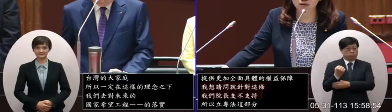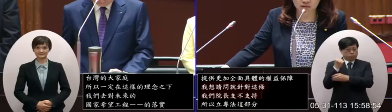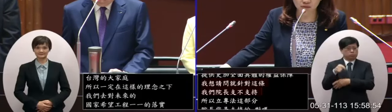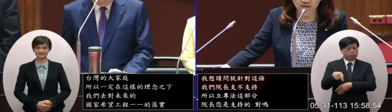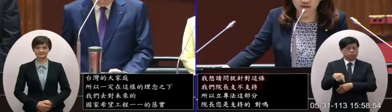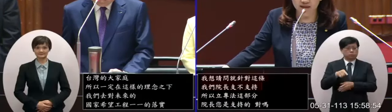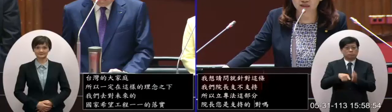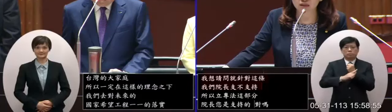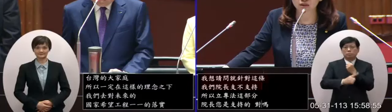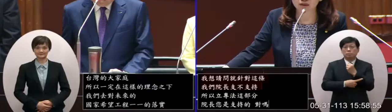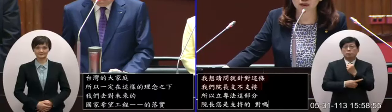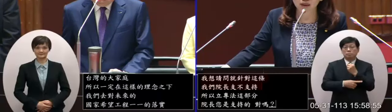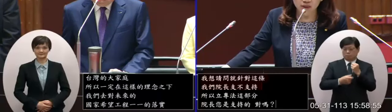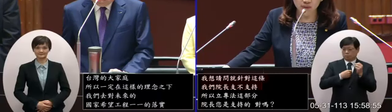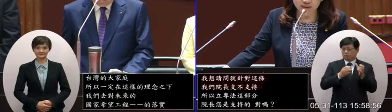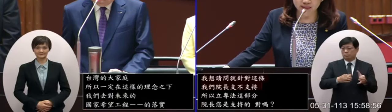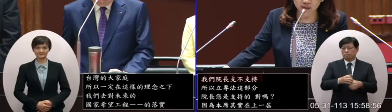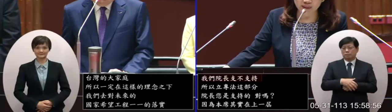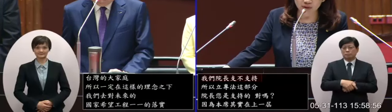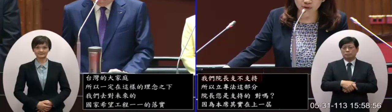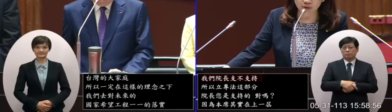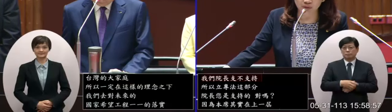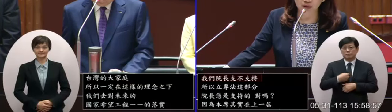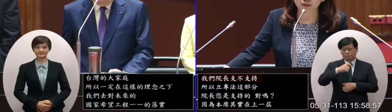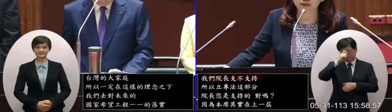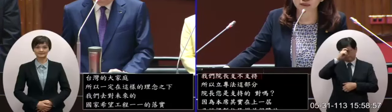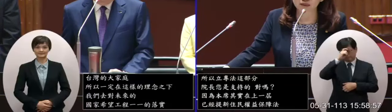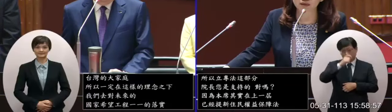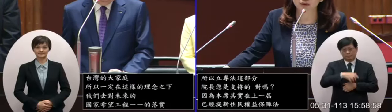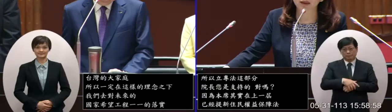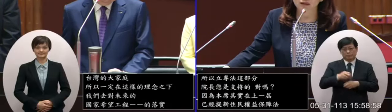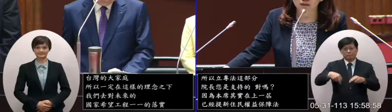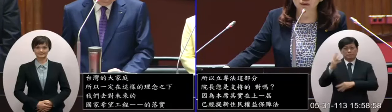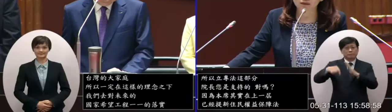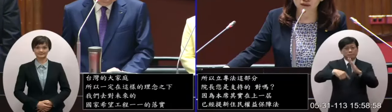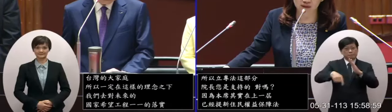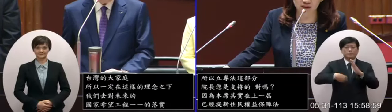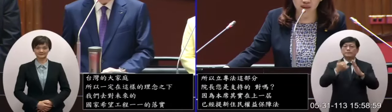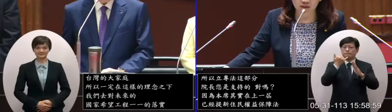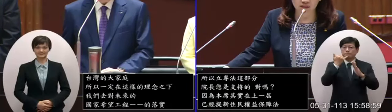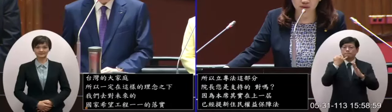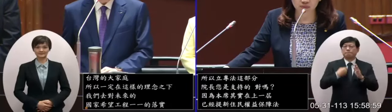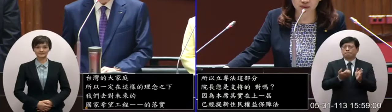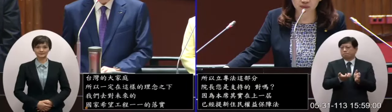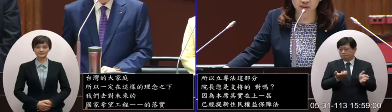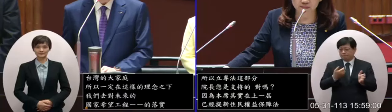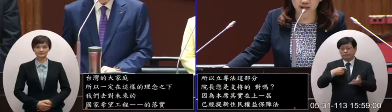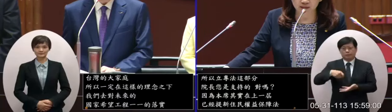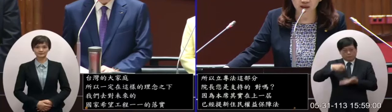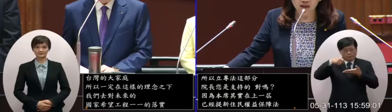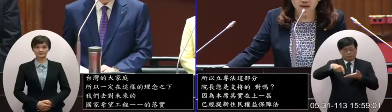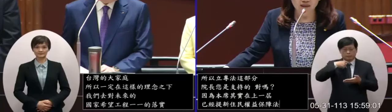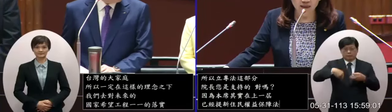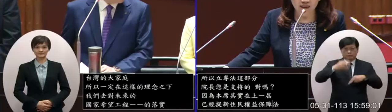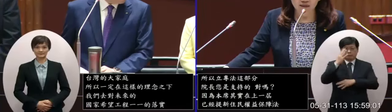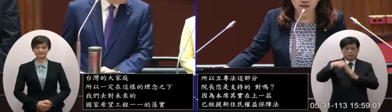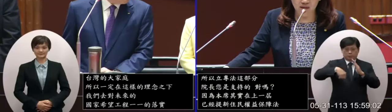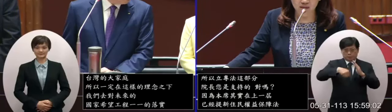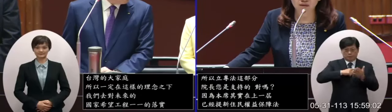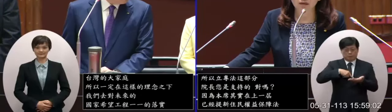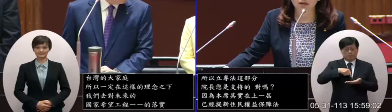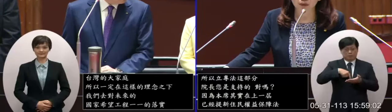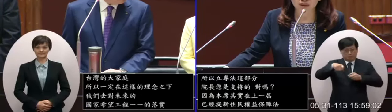个专法的这个设立，所以我希望就是说我们行政院能够提早提出这个院版啊，那当